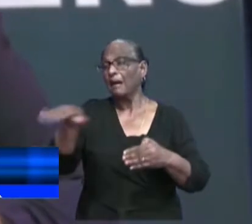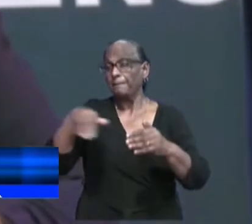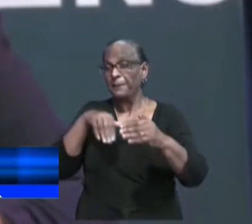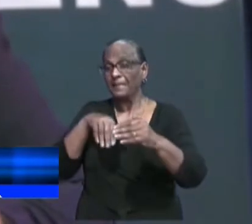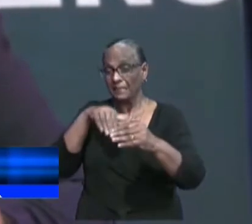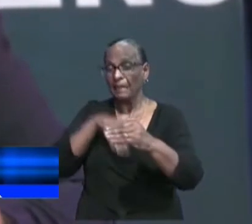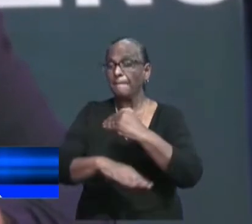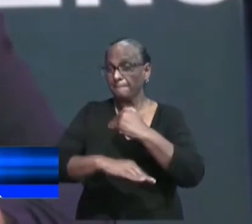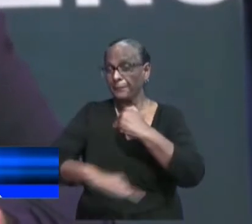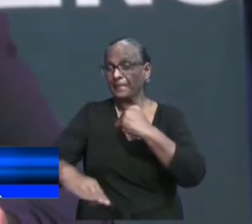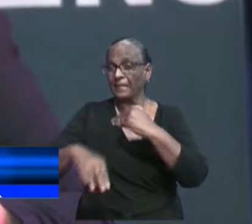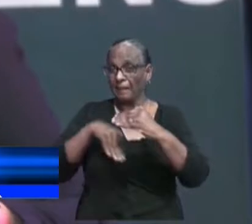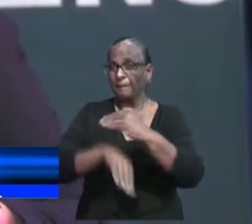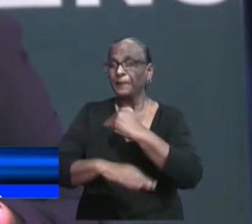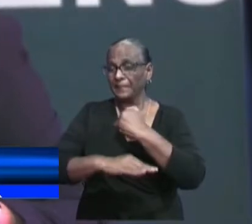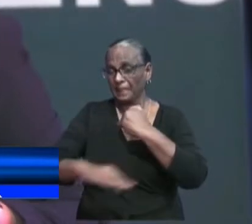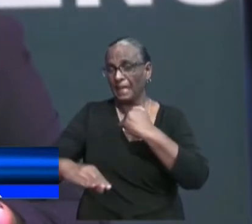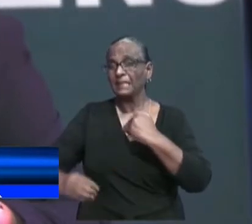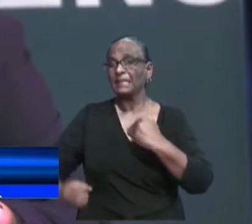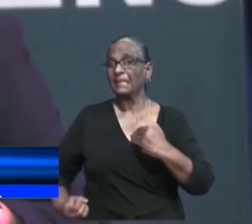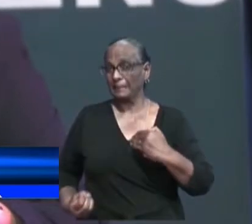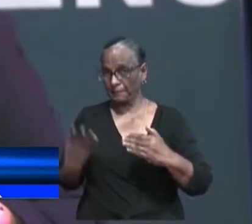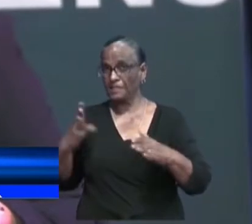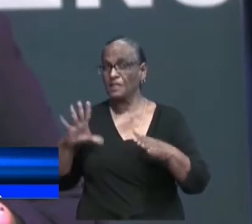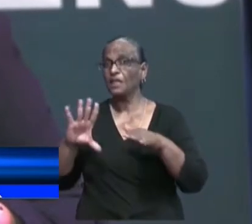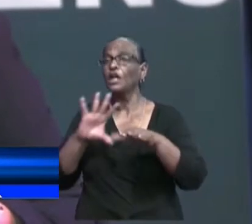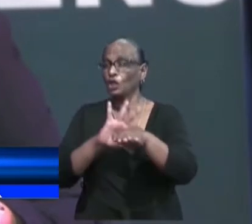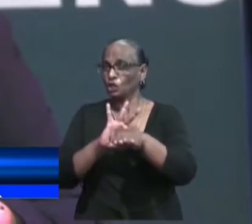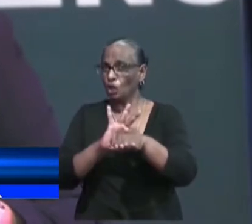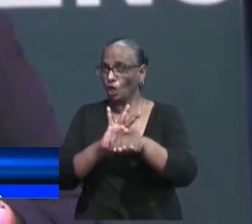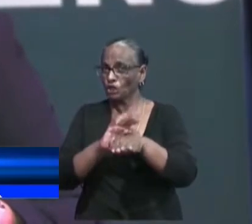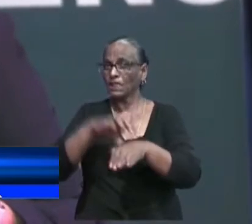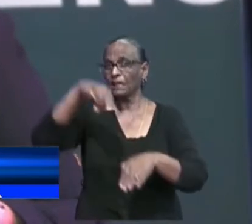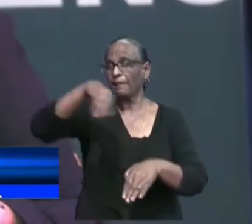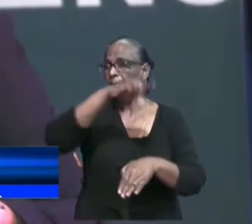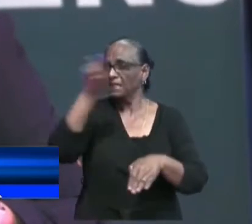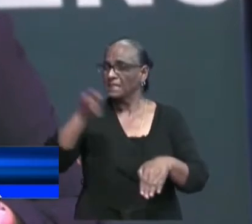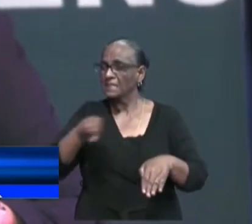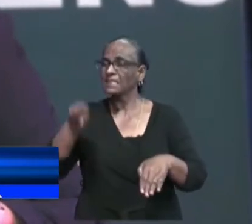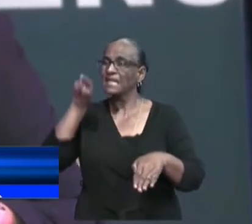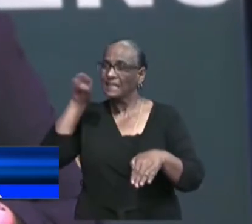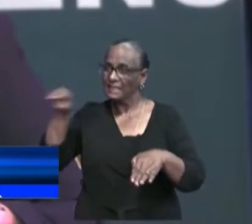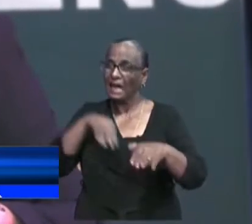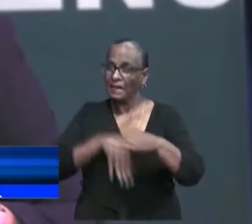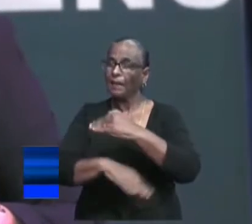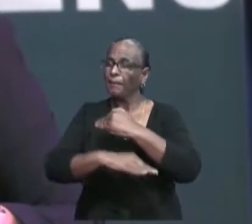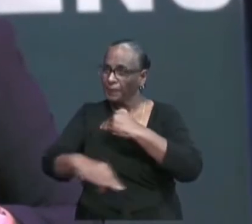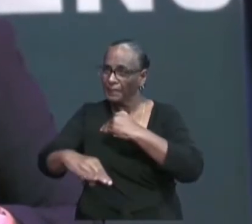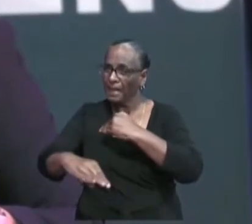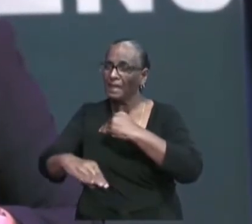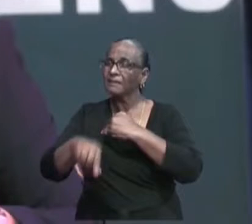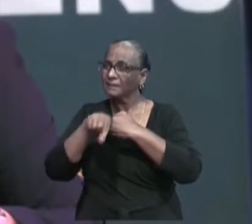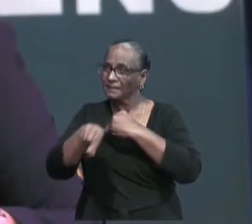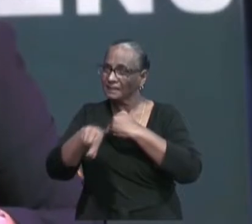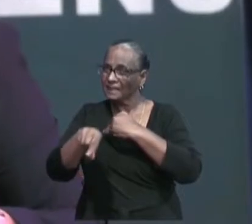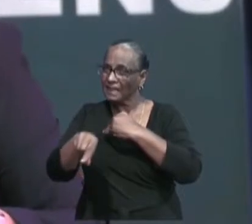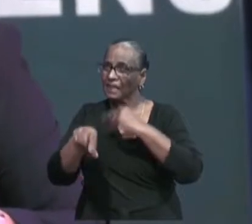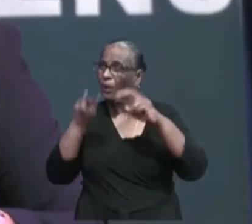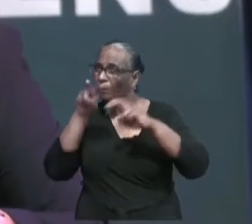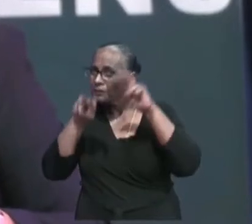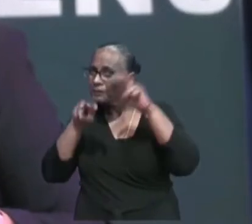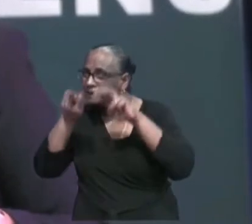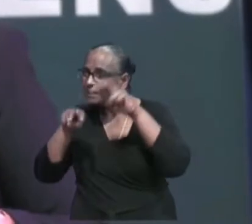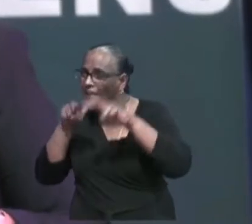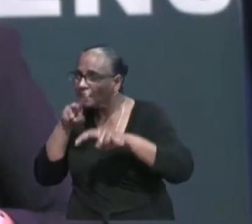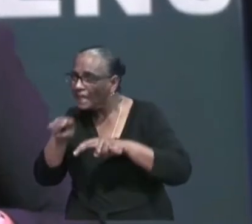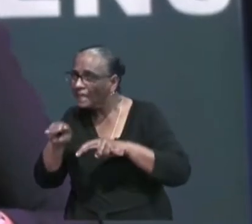er een infectioloog, epidemioloog en een team van de medische zending op dit moment daar is. Om te kijken wat